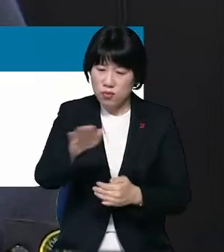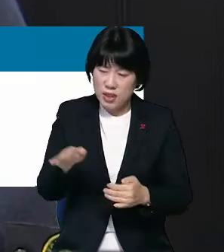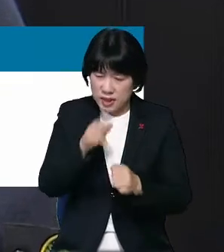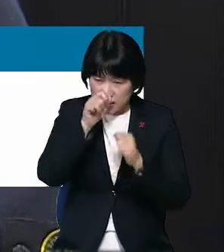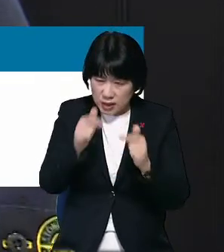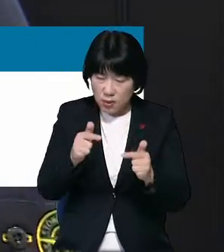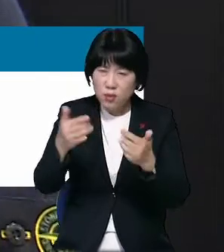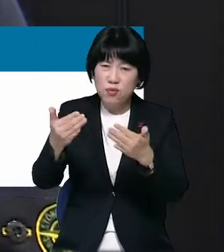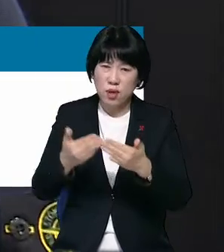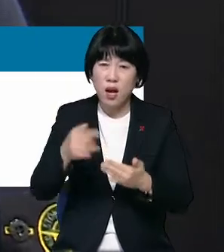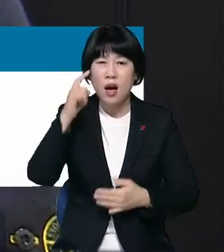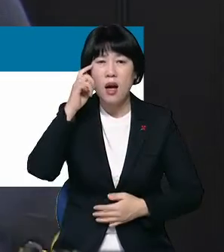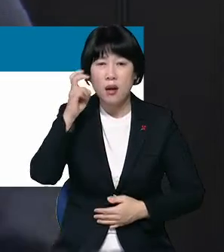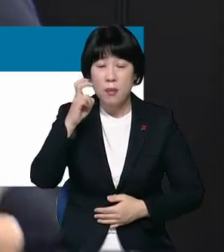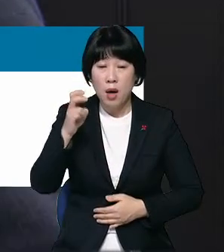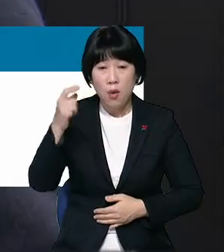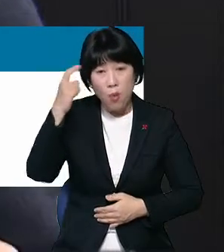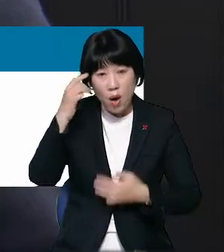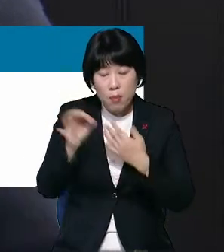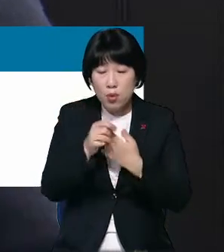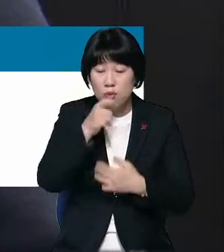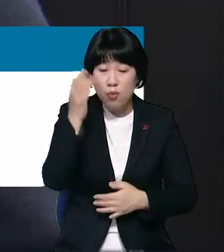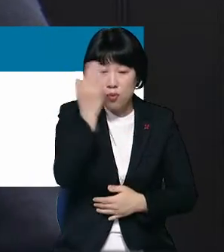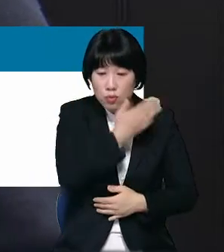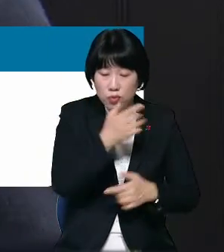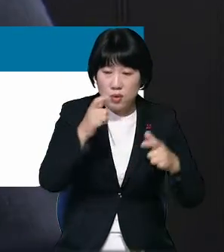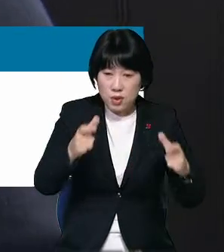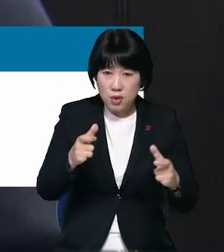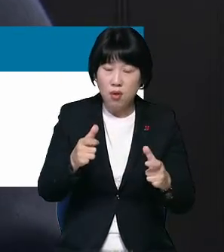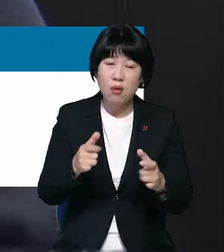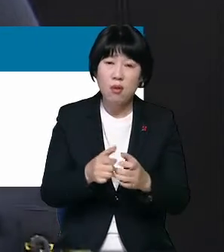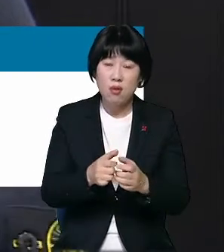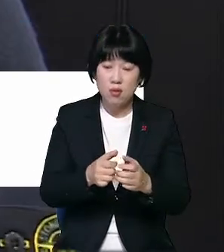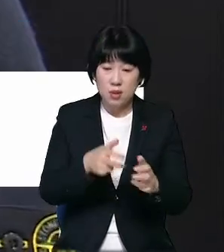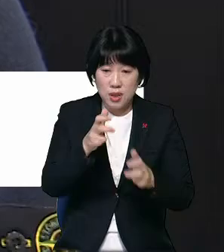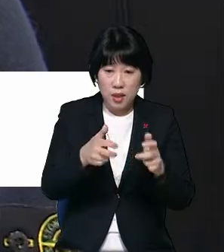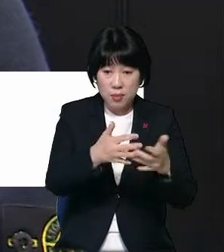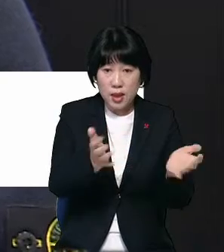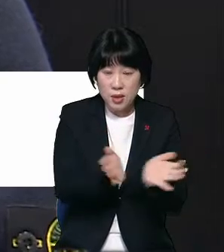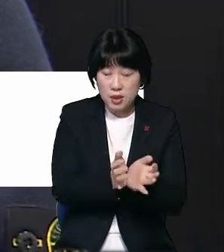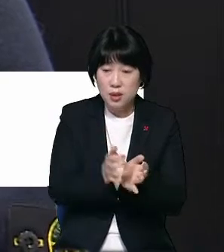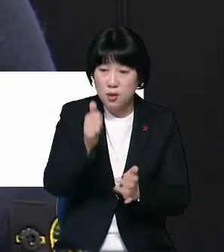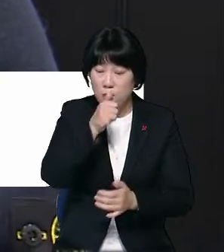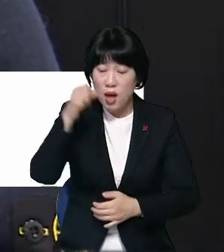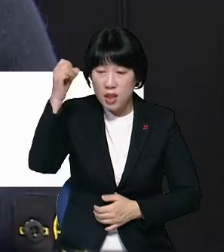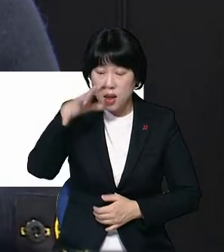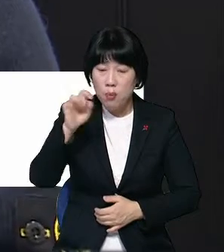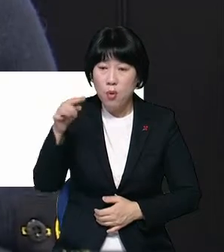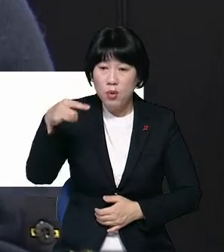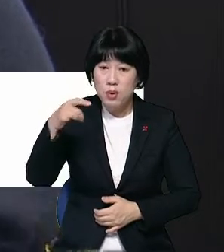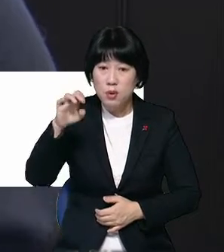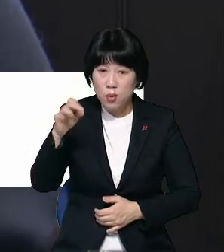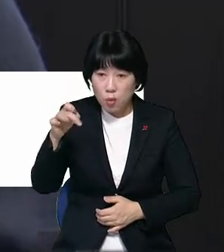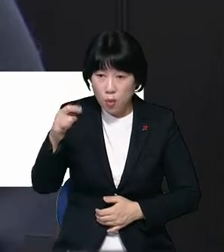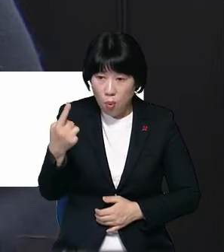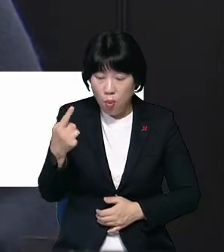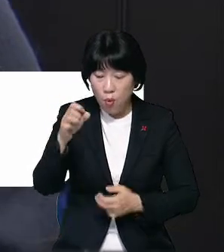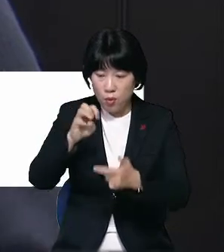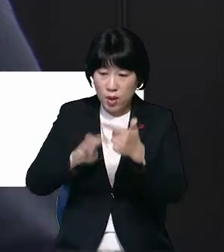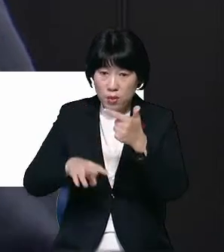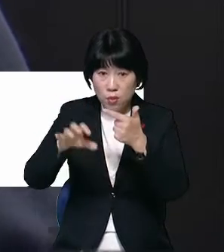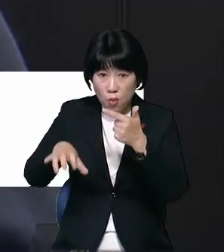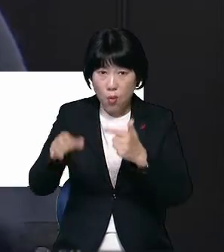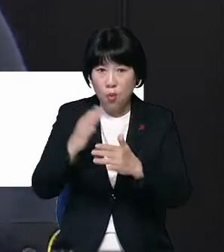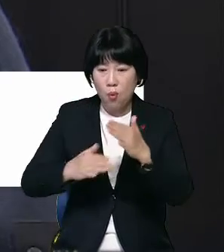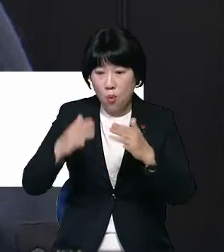기회가 있습니다. 왜냐하면 여수 지역의 화학단지라든지 광양의 포스코라든지 또 나주 쪽에 가면